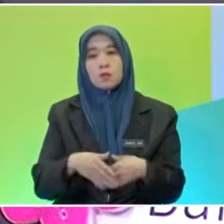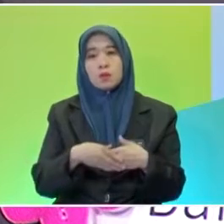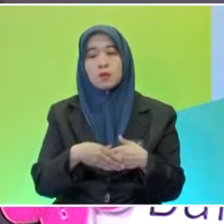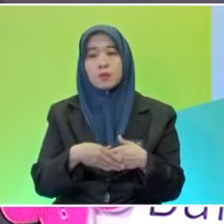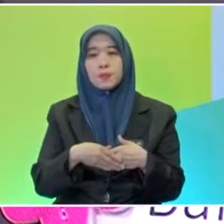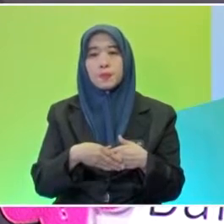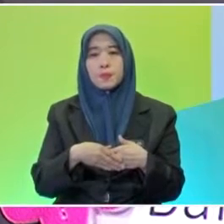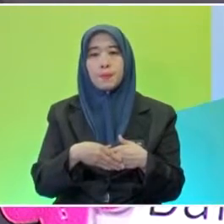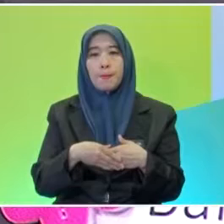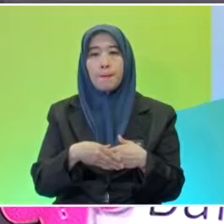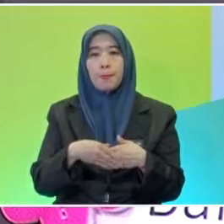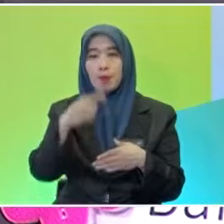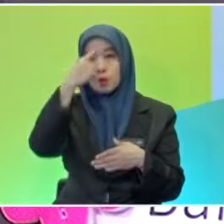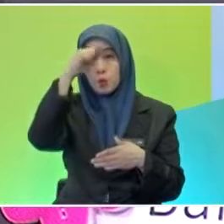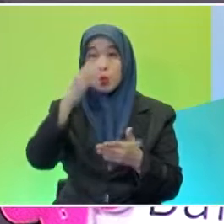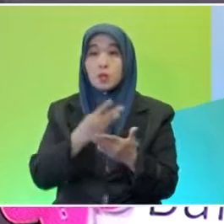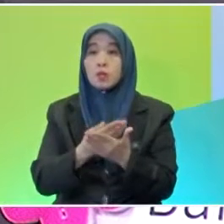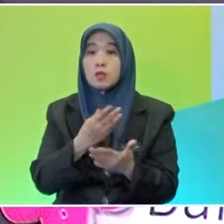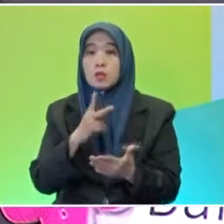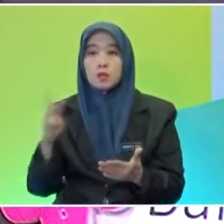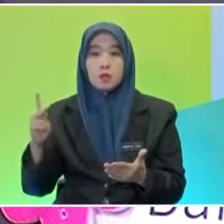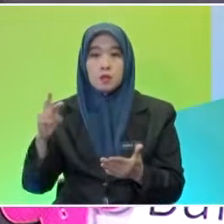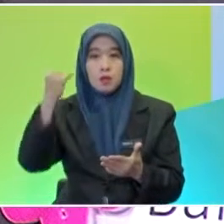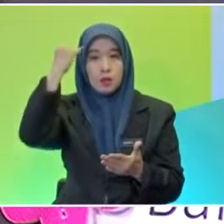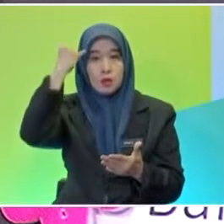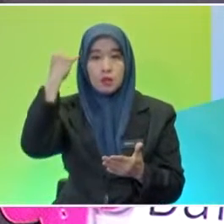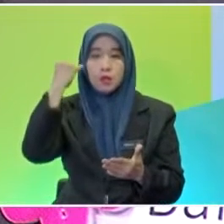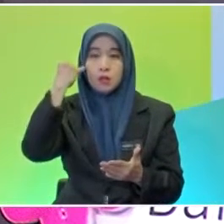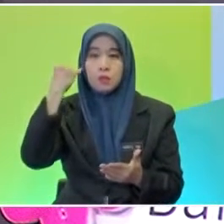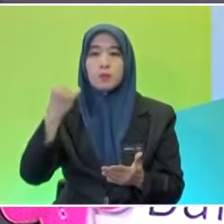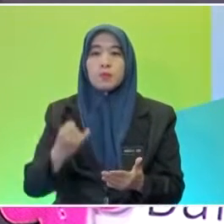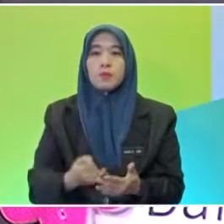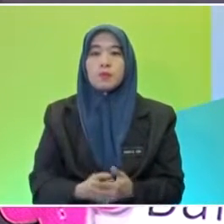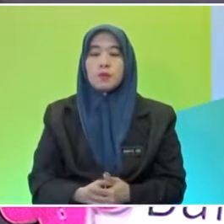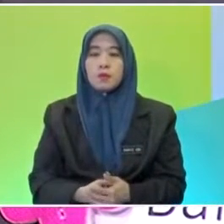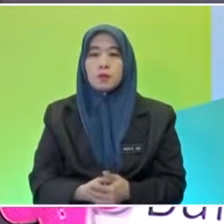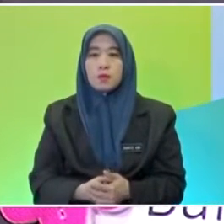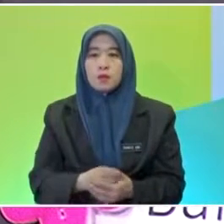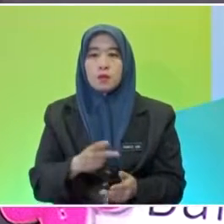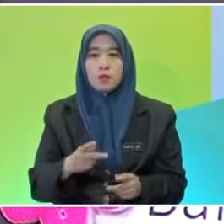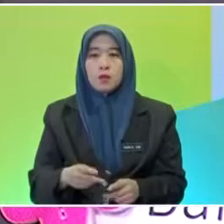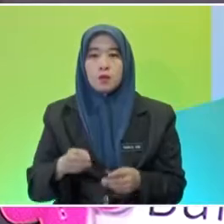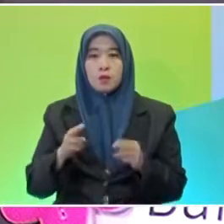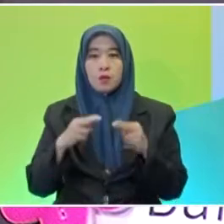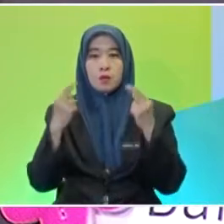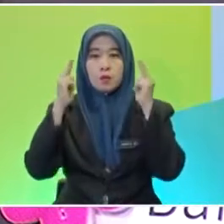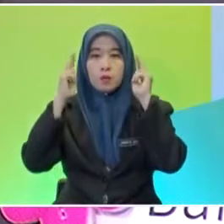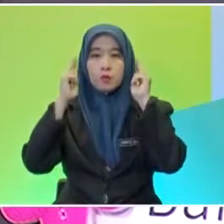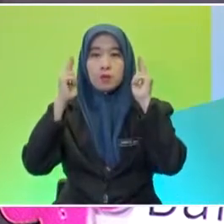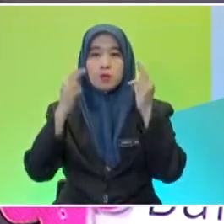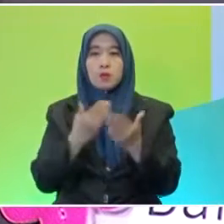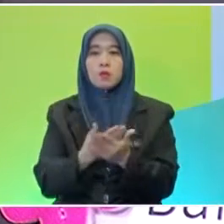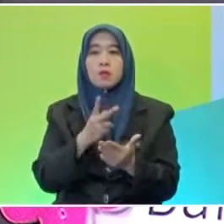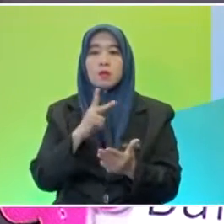bagi menyampaikan sesuatu ilmu golongan ulama menyampaikan ilmu agama kepada raja-raja Melayu di istana dengan menggunakan bahasa Melayu